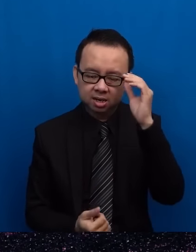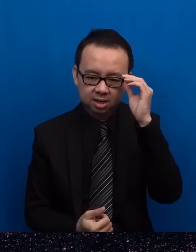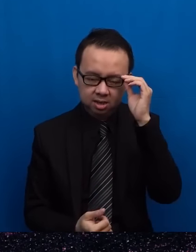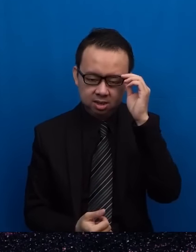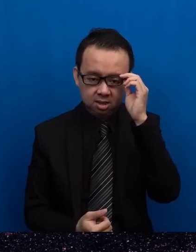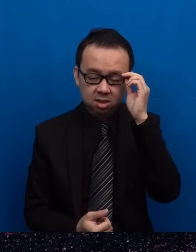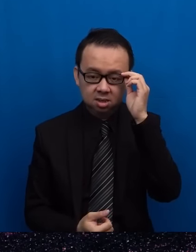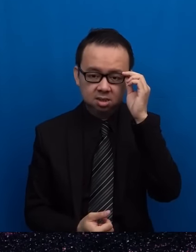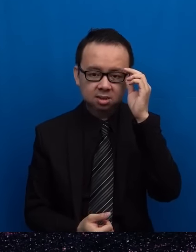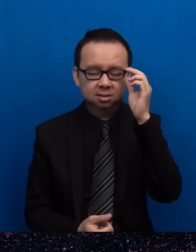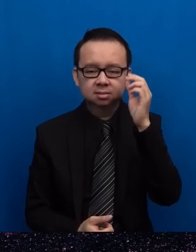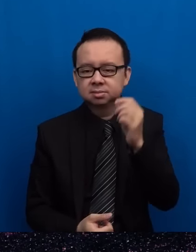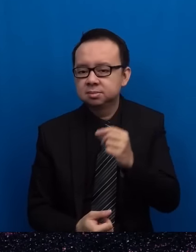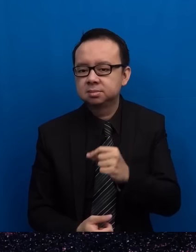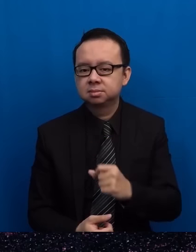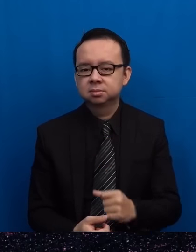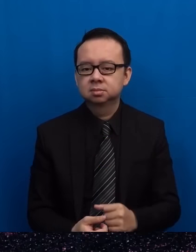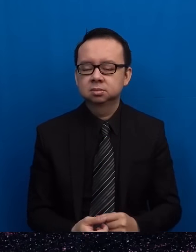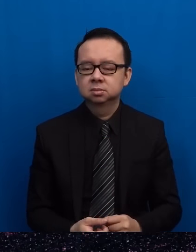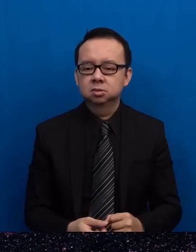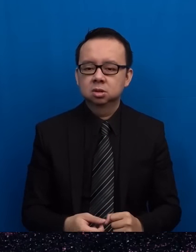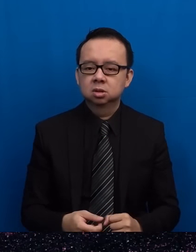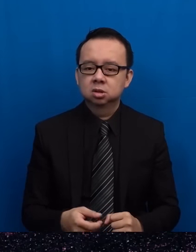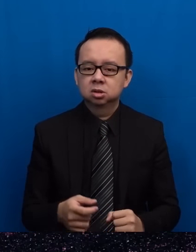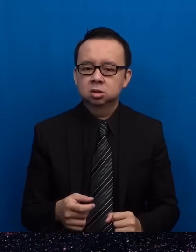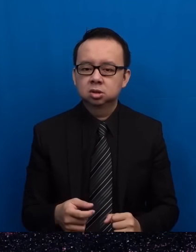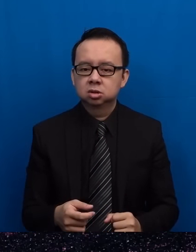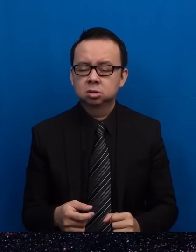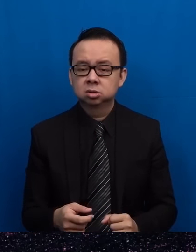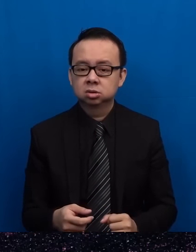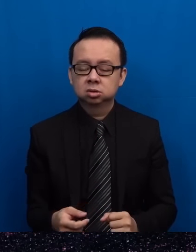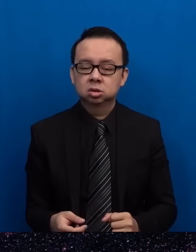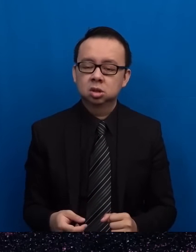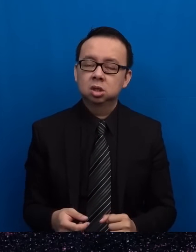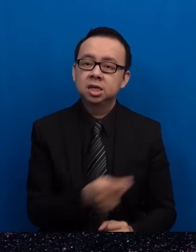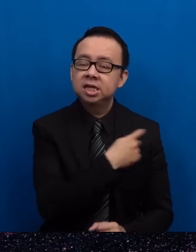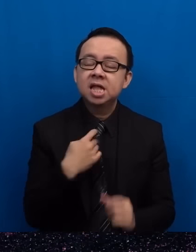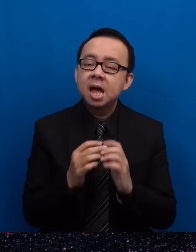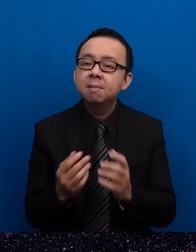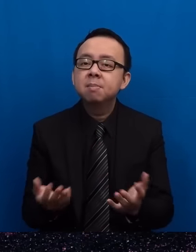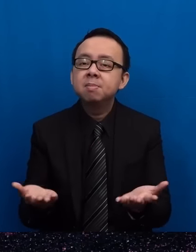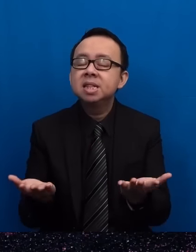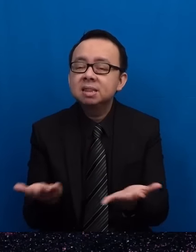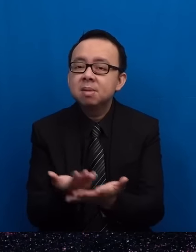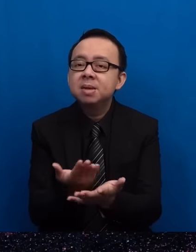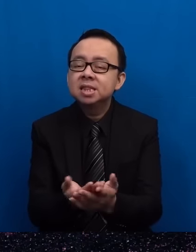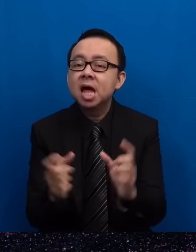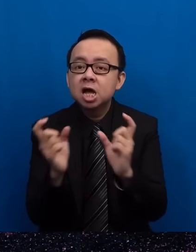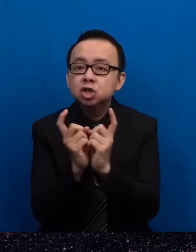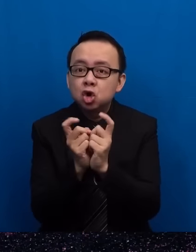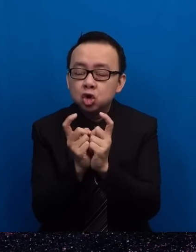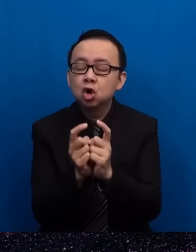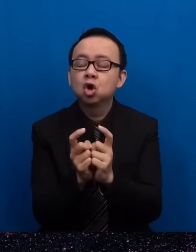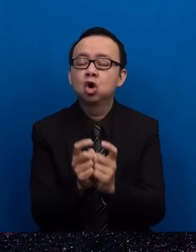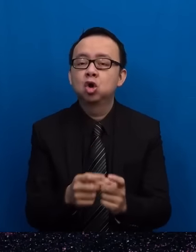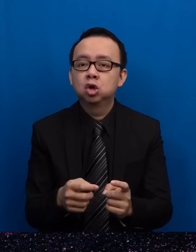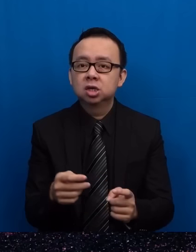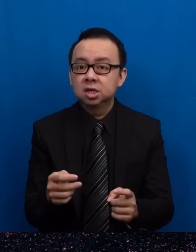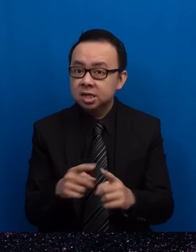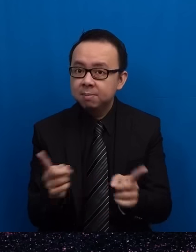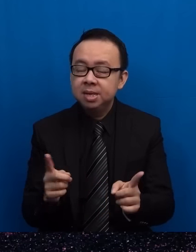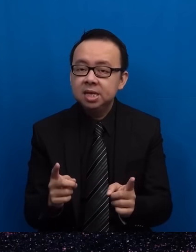bukakan wawasan, Tuhan tidak memberi kita jodoh, ternyata jodoh sudah ada di sebelah kanan. Saya kasih contoh aja